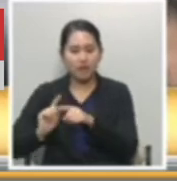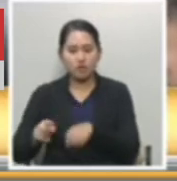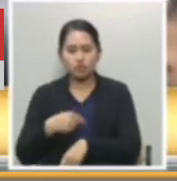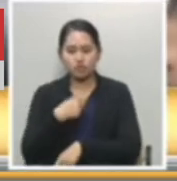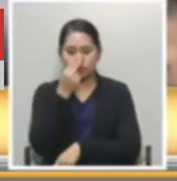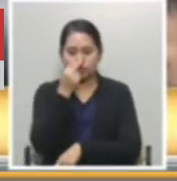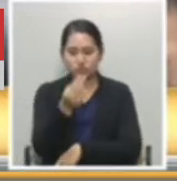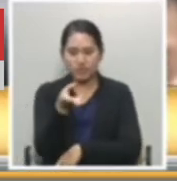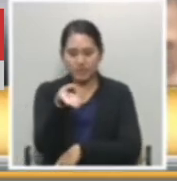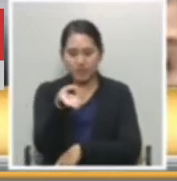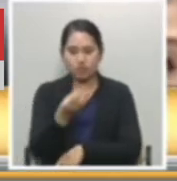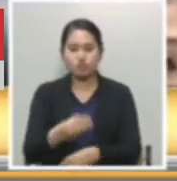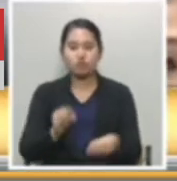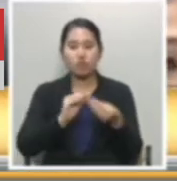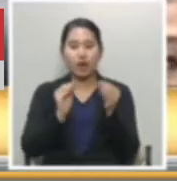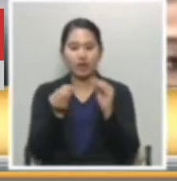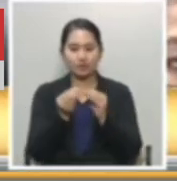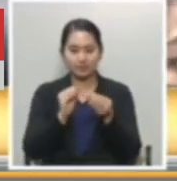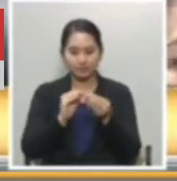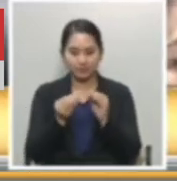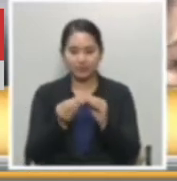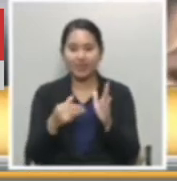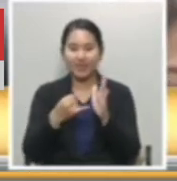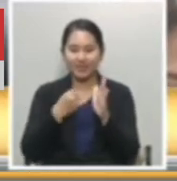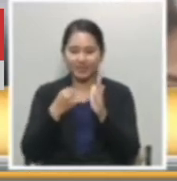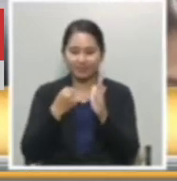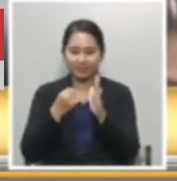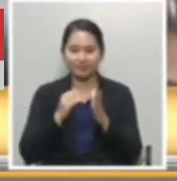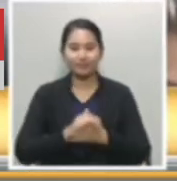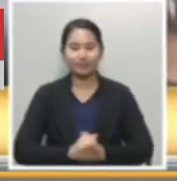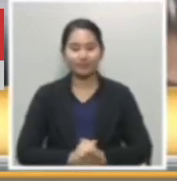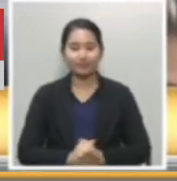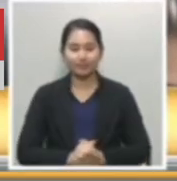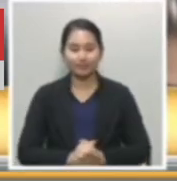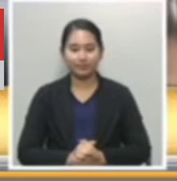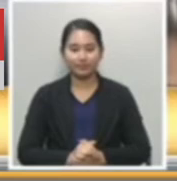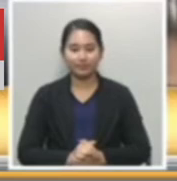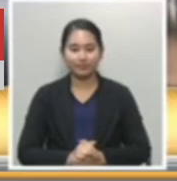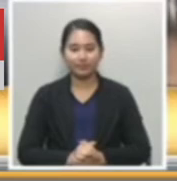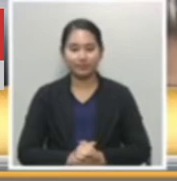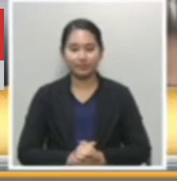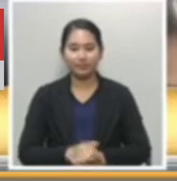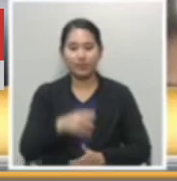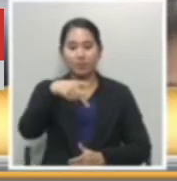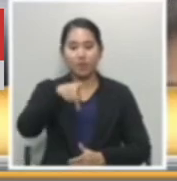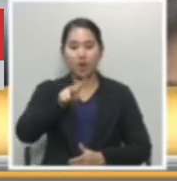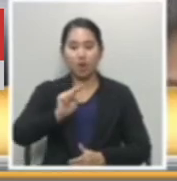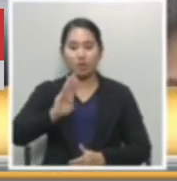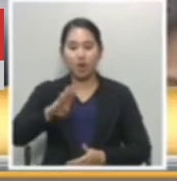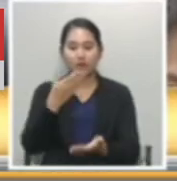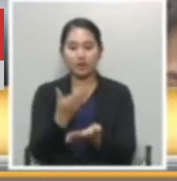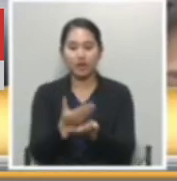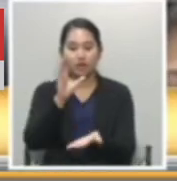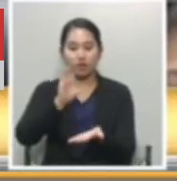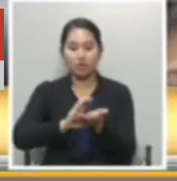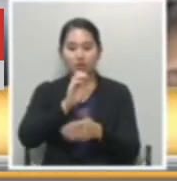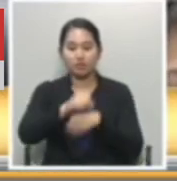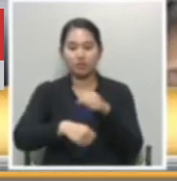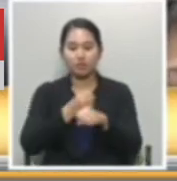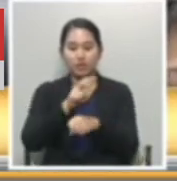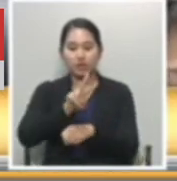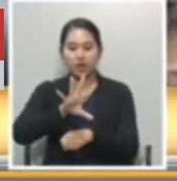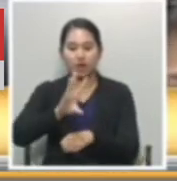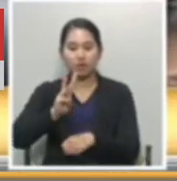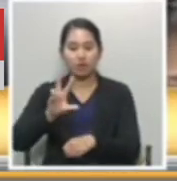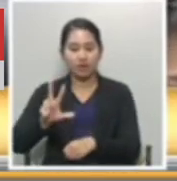ดียวครับเป็นตัวเลขง่ายๆนะครับตามพระราชบัญญัติงบประมาณรายจ่ายประจำปีงบประมาณ 2563